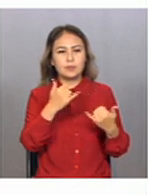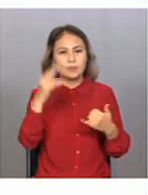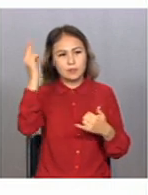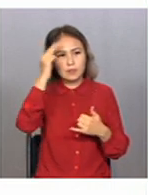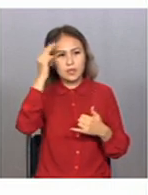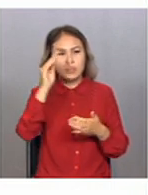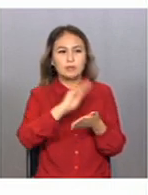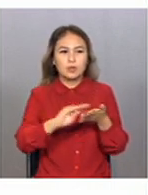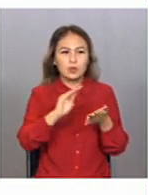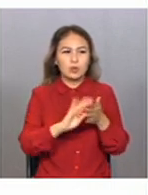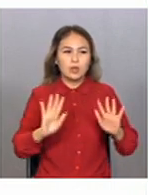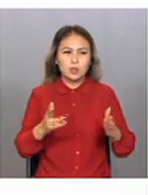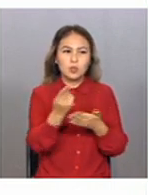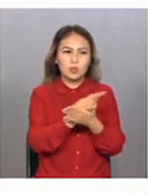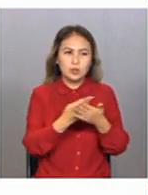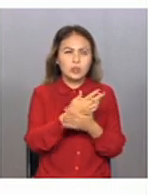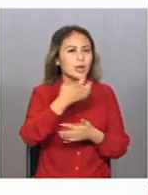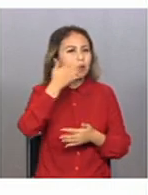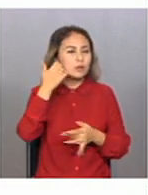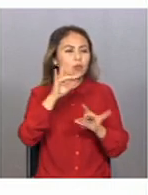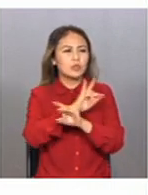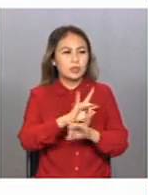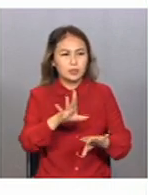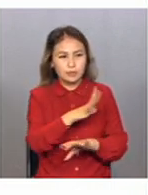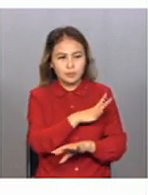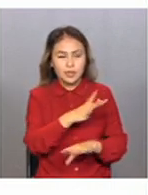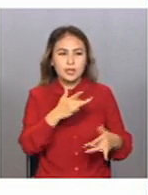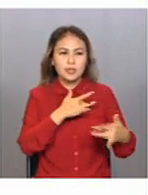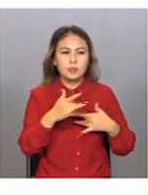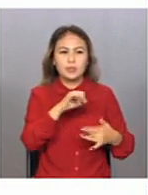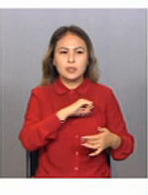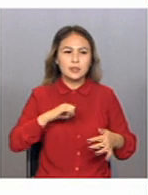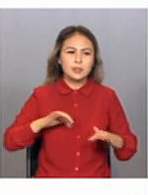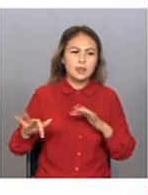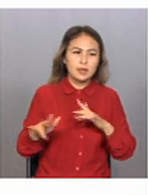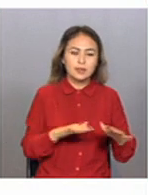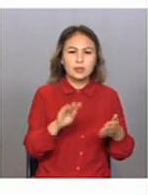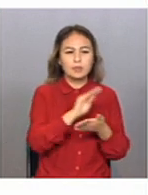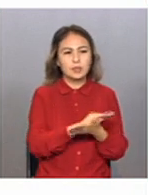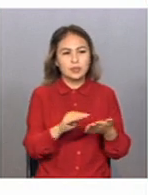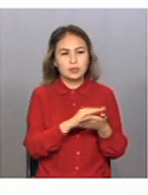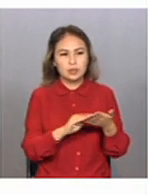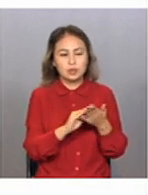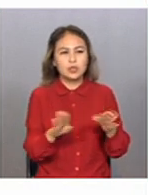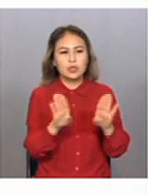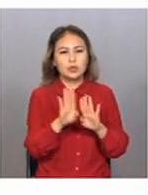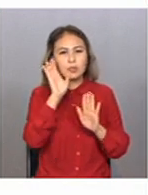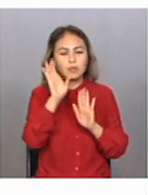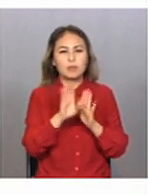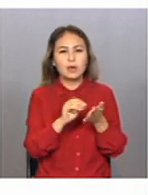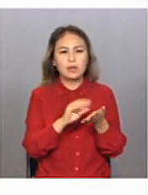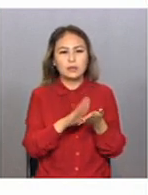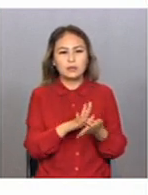сабақта шығармадағы оқиғаны суреттер арқылы болжадыңдар, кейіпкерлердің іс-әрекетін мәтінге сүйене